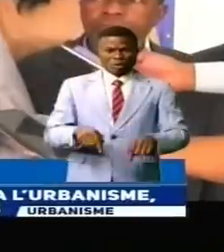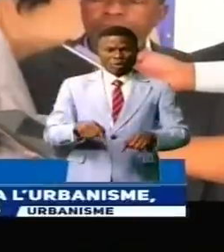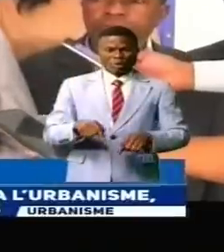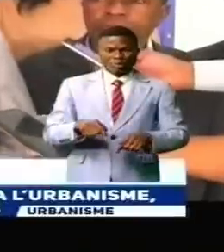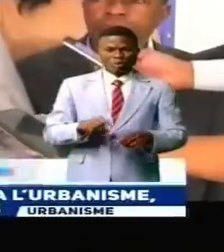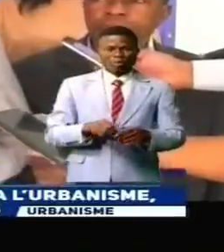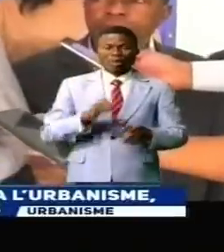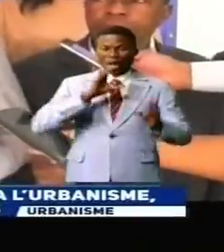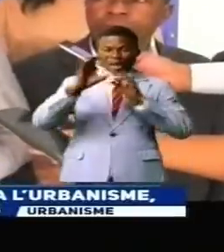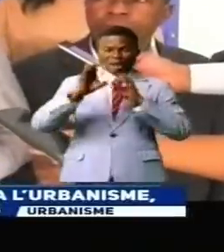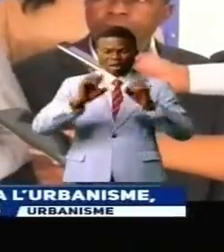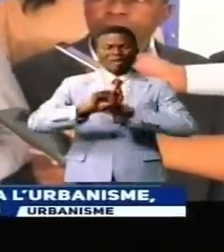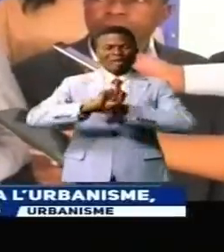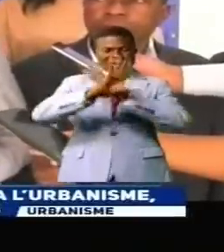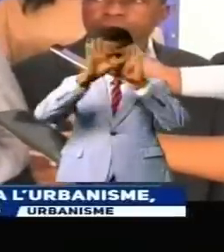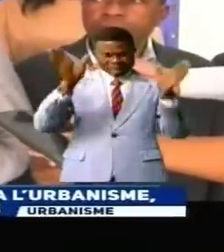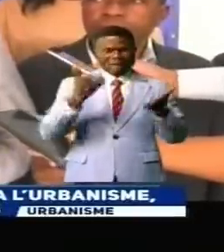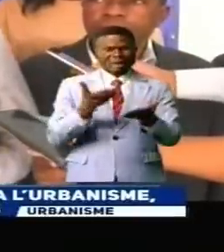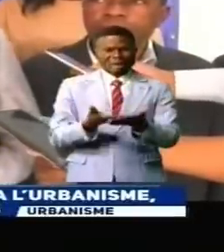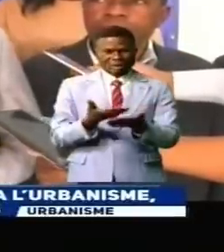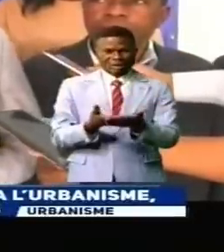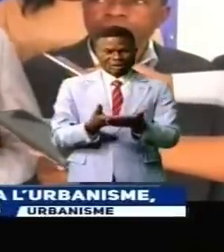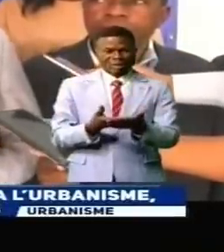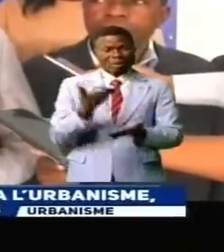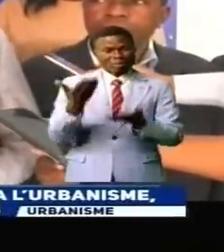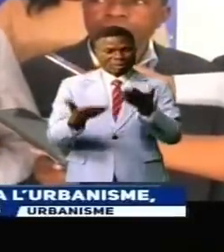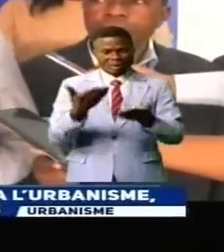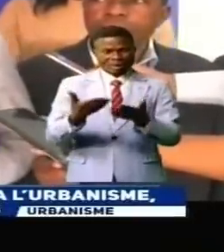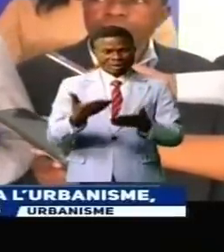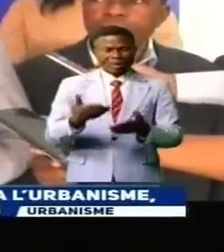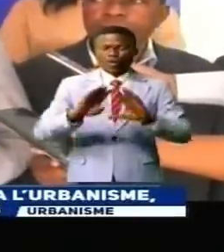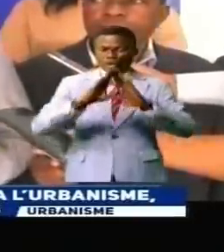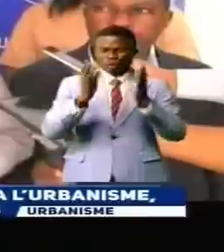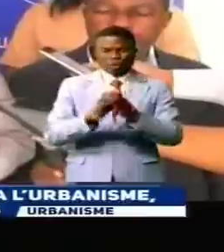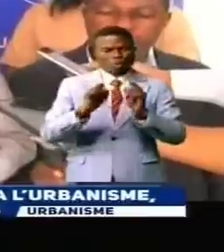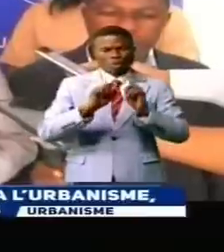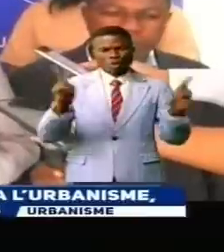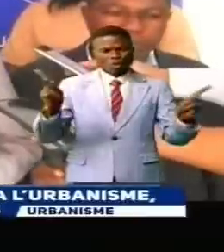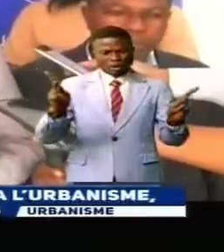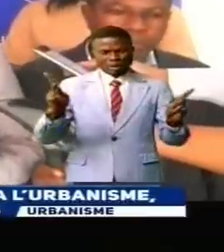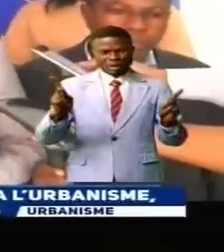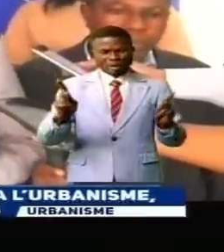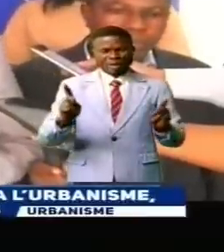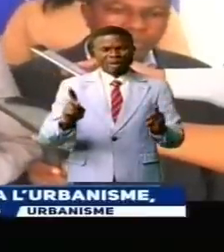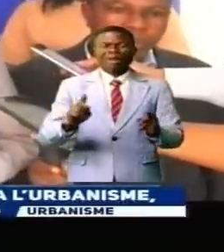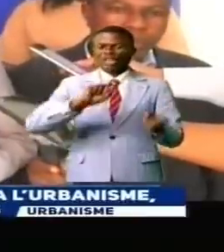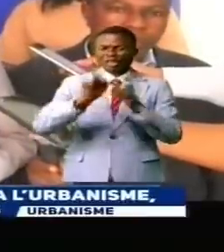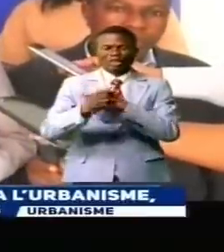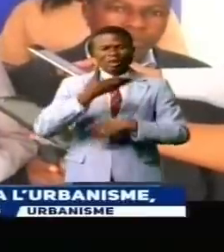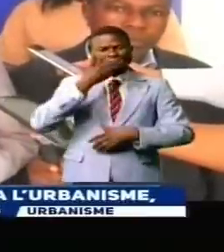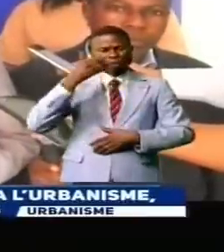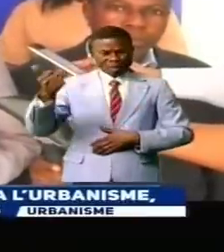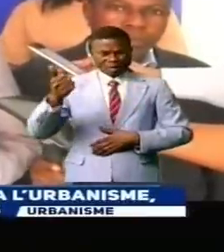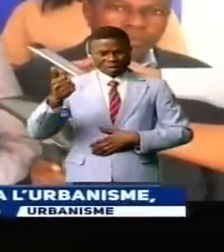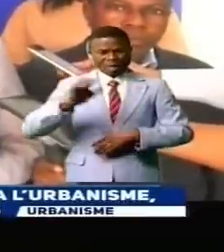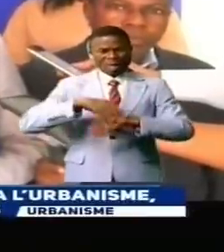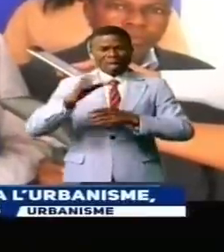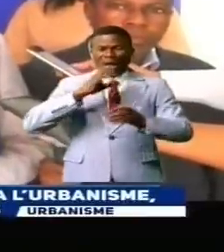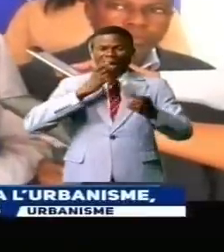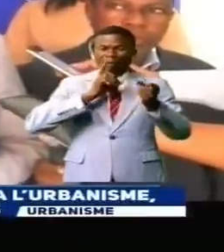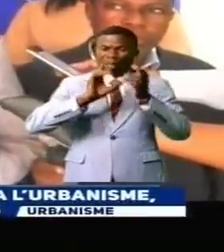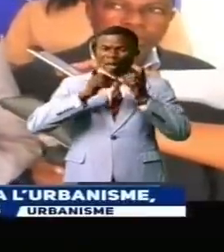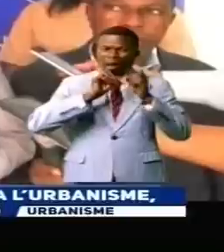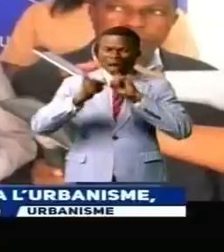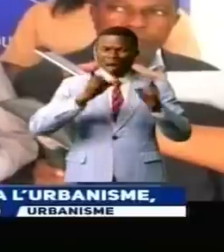la communication est déjà faite, je crois que tout est au clair. Ce sont de bonnes réformes après la communication